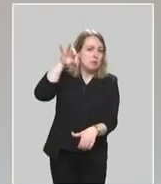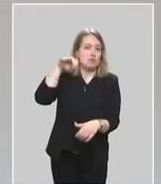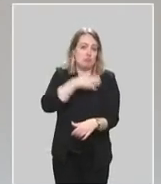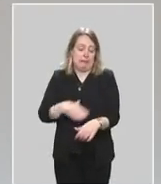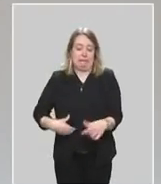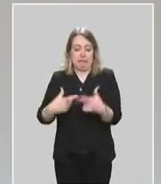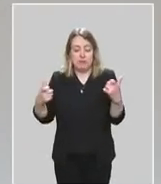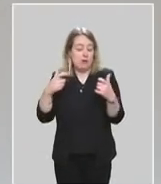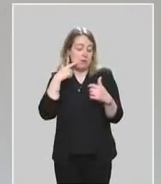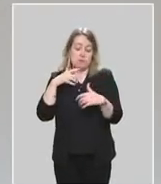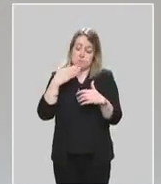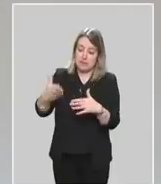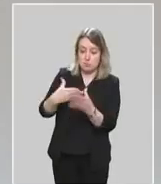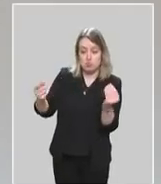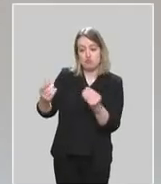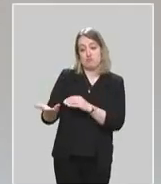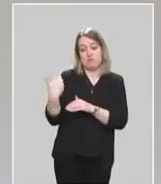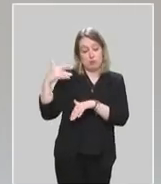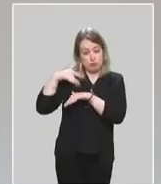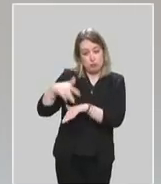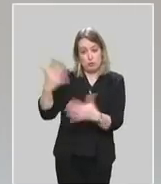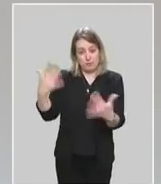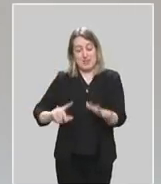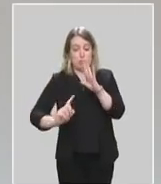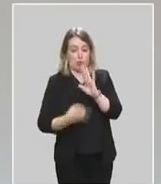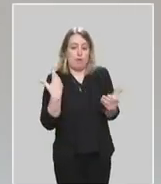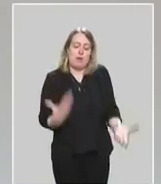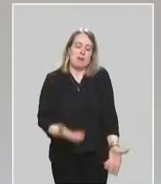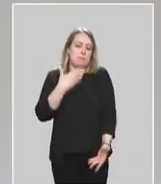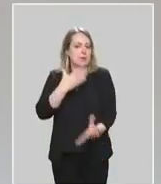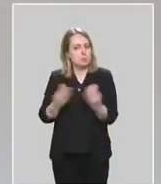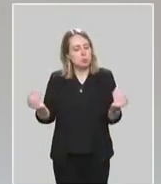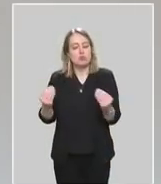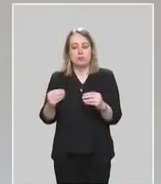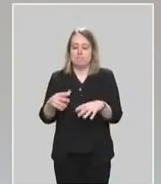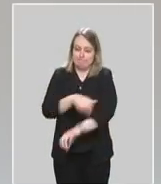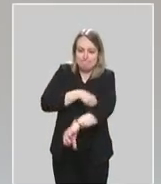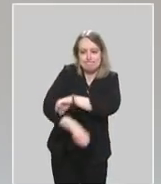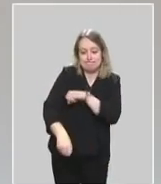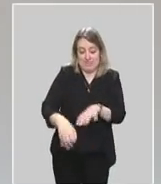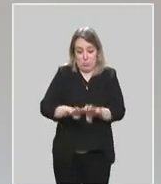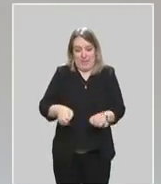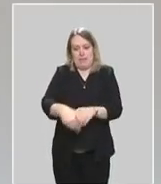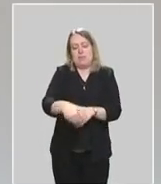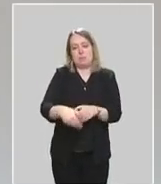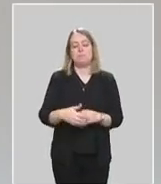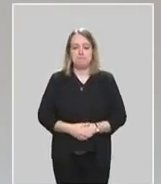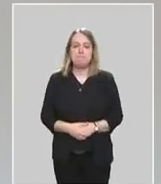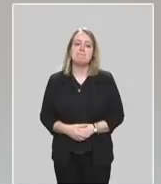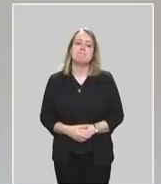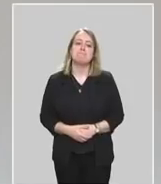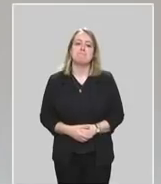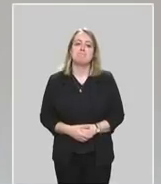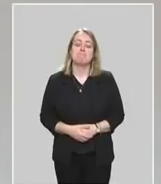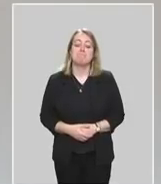collectivités territoriales, que je remercie à nouveau pour leur très grande mobilisation et ce, à compter de ce week-end, qui sera à nouveau renforcé.